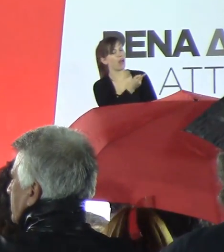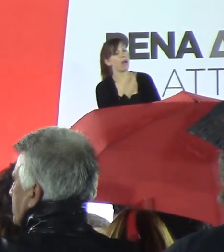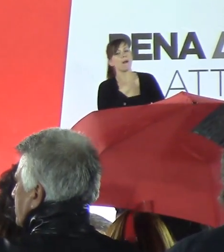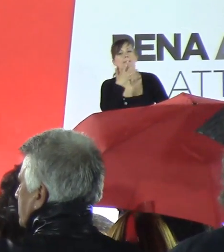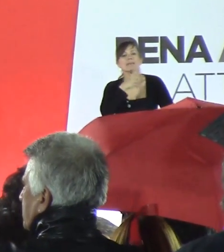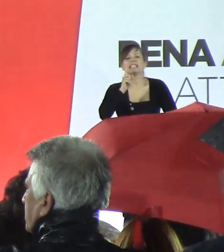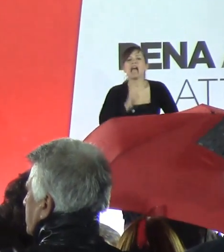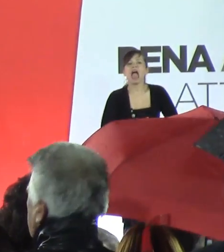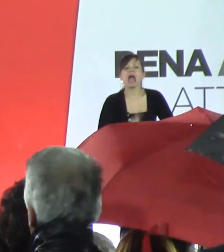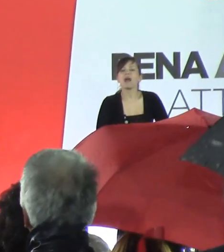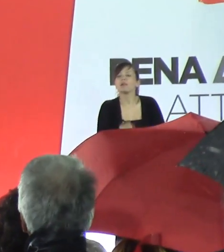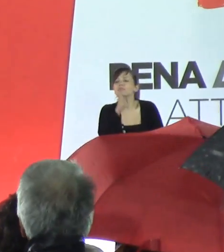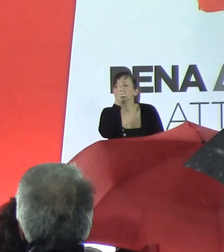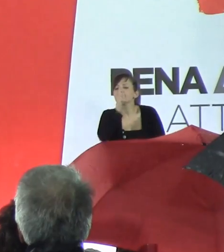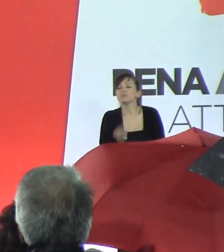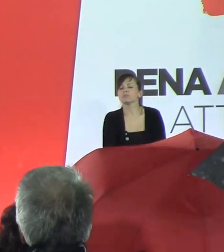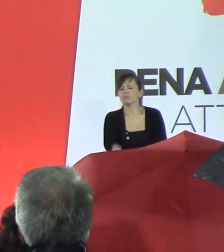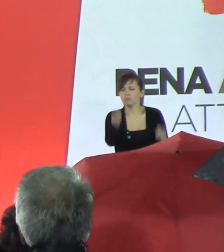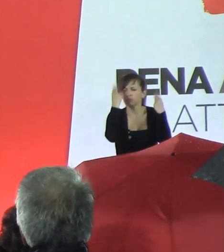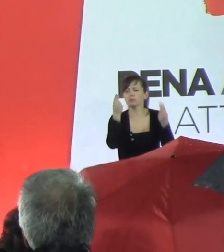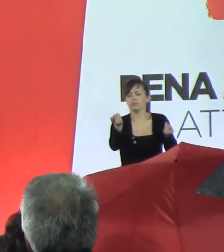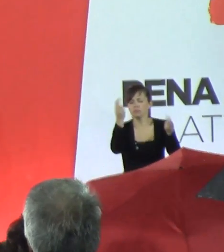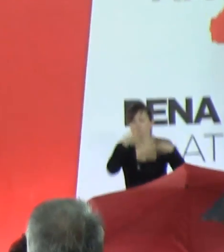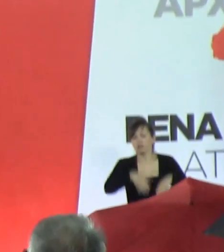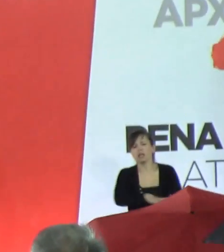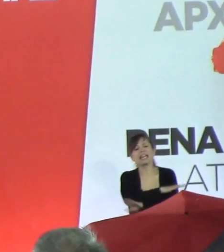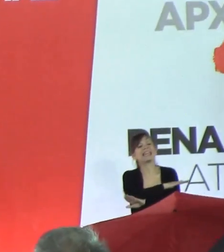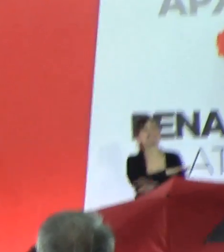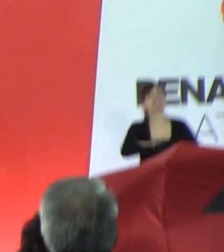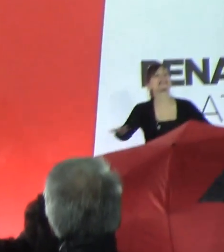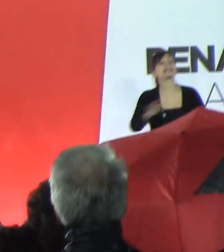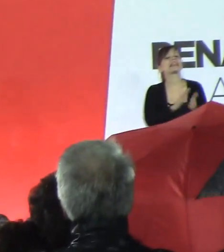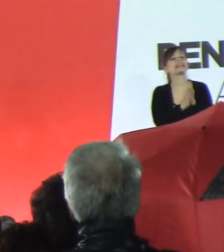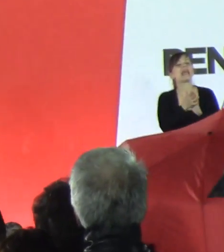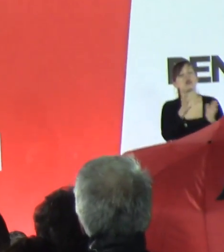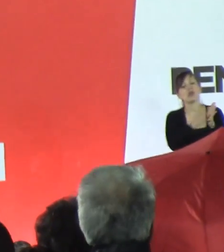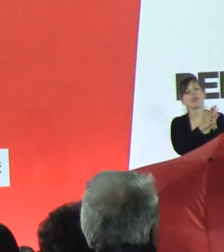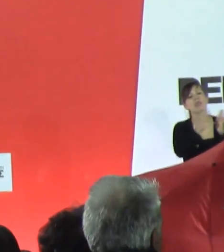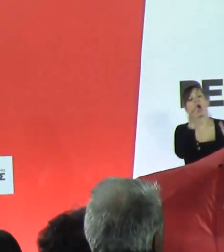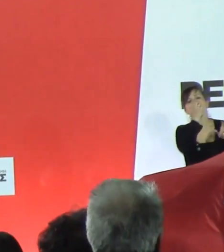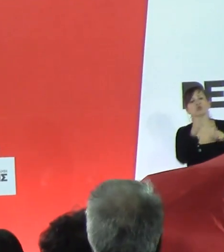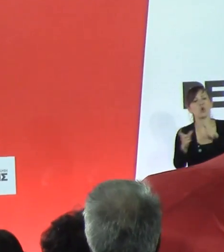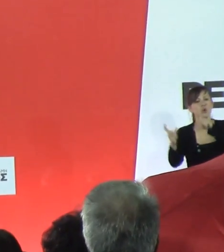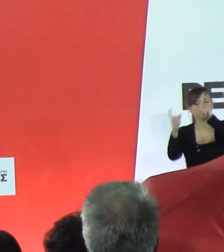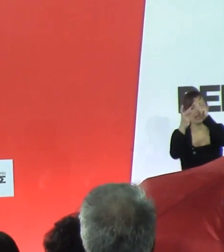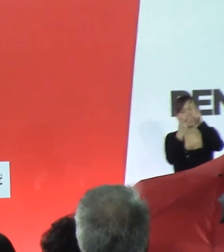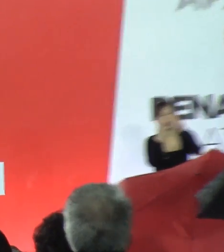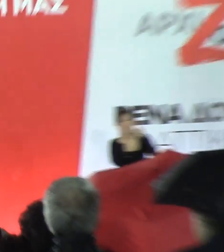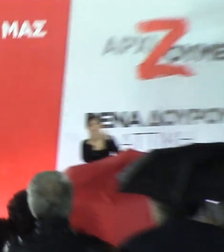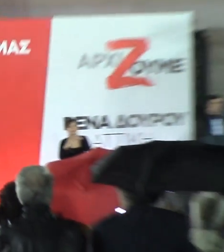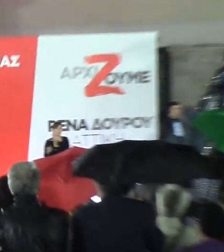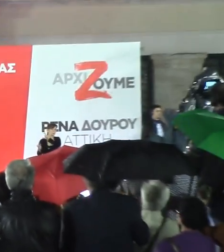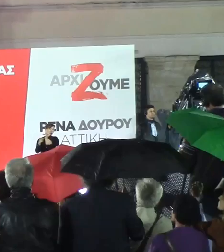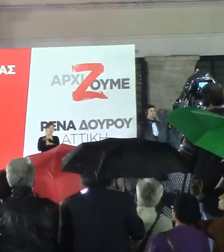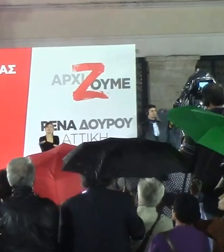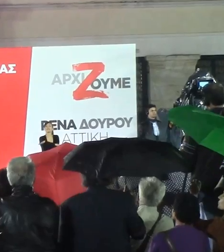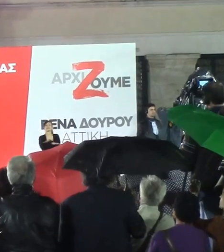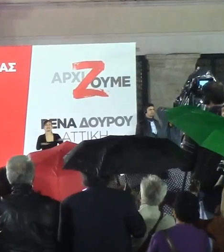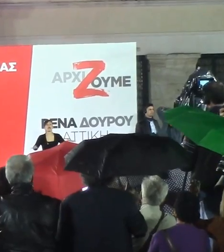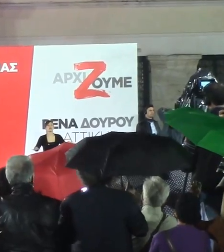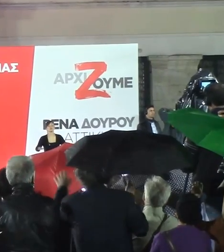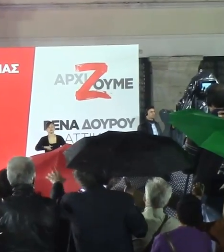το κεφάλι στους ισχυρούς, τελειώνει στις 18 και στις 25 του Μάη. Η